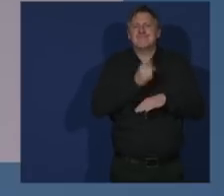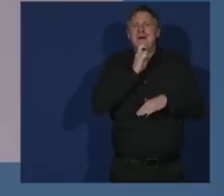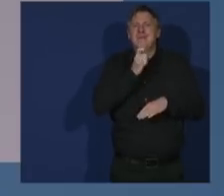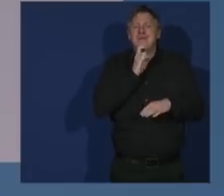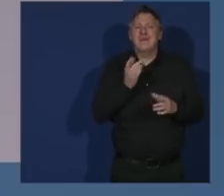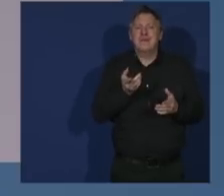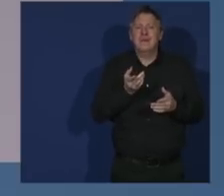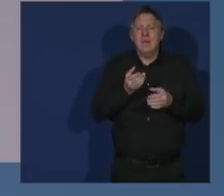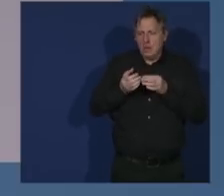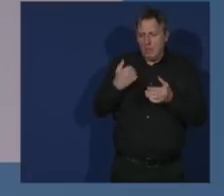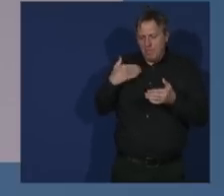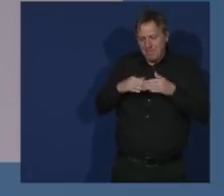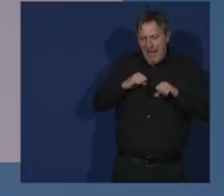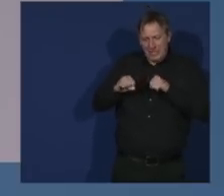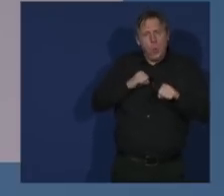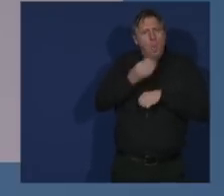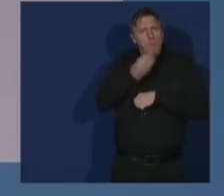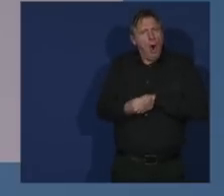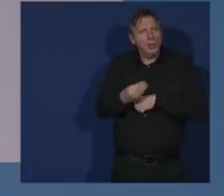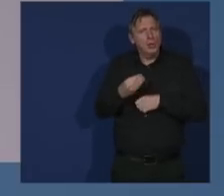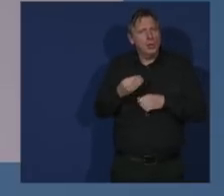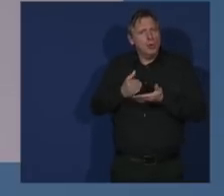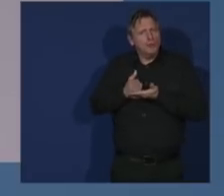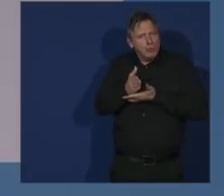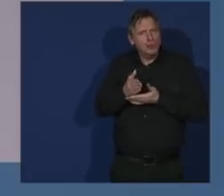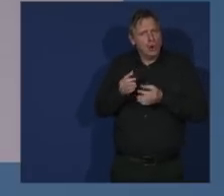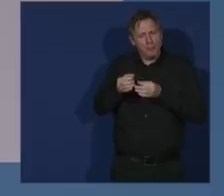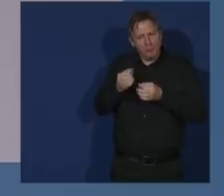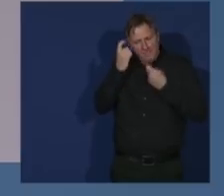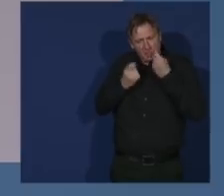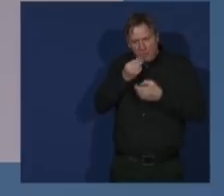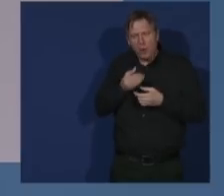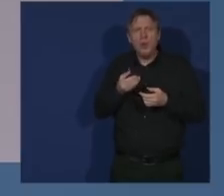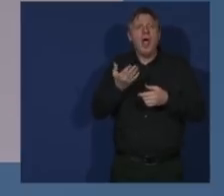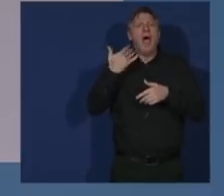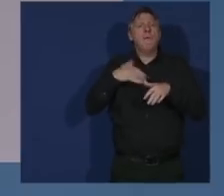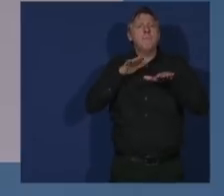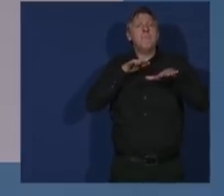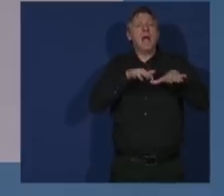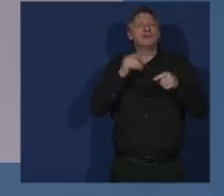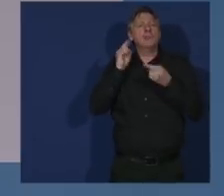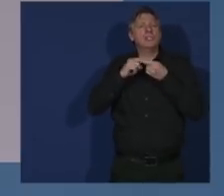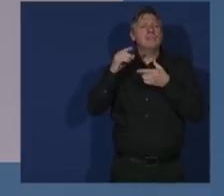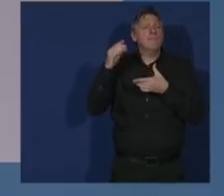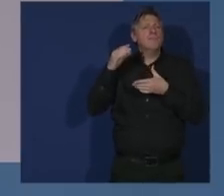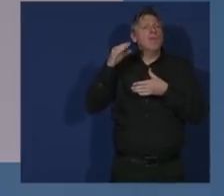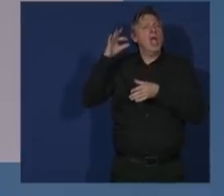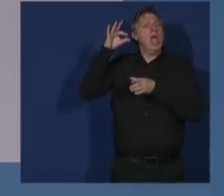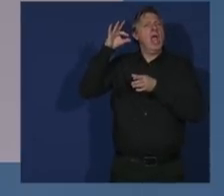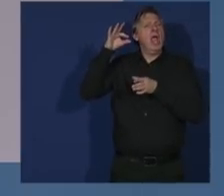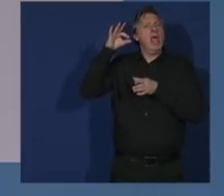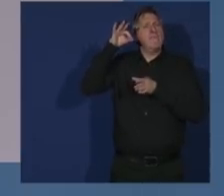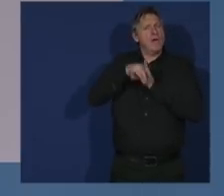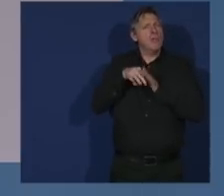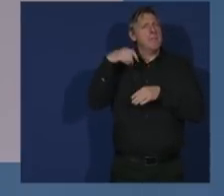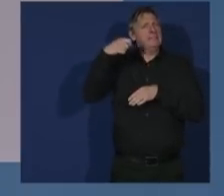faux. Au contraire, je crois que tous ceux ici qui ont mené la Grande Marche retrouvent dans les expressions que nous entendons ces derniers